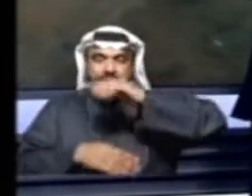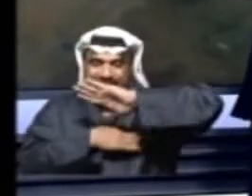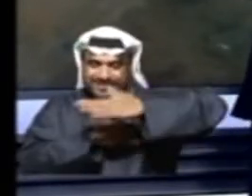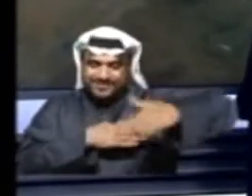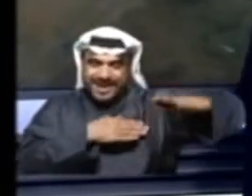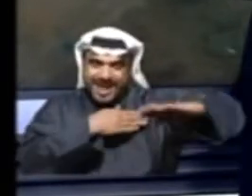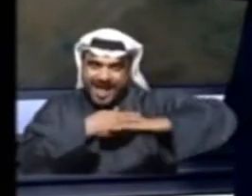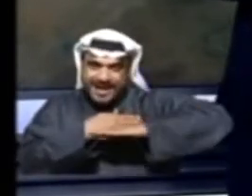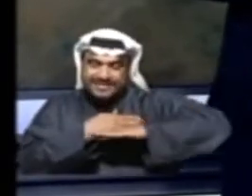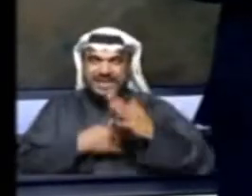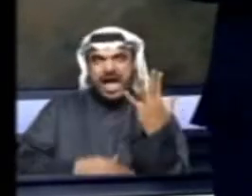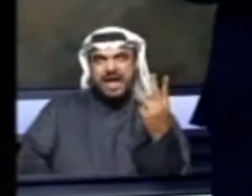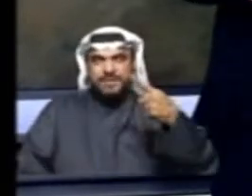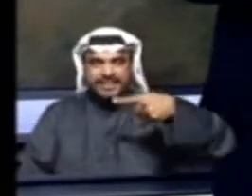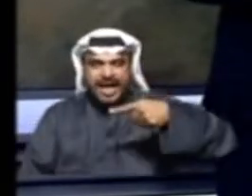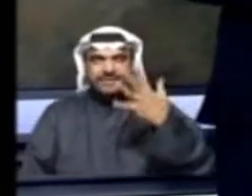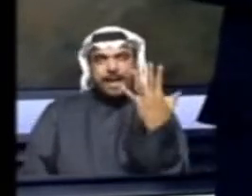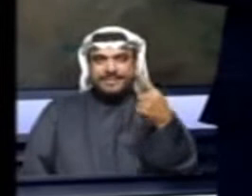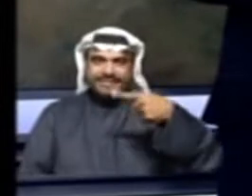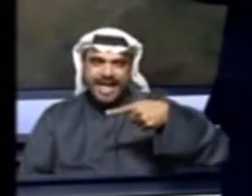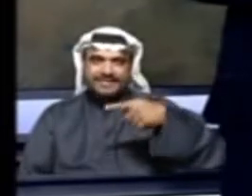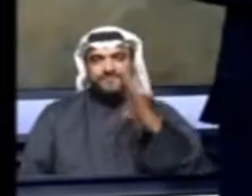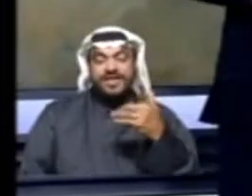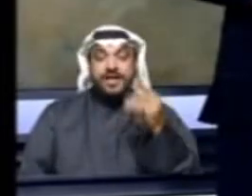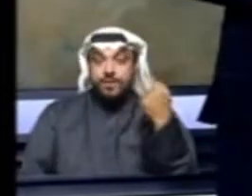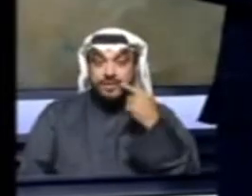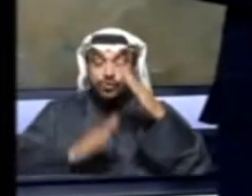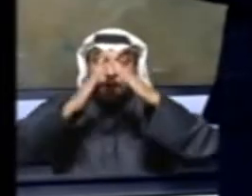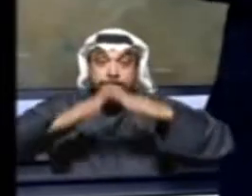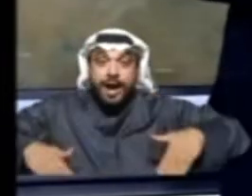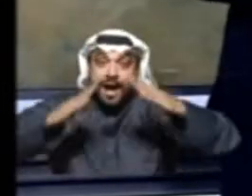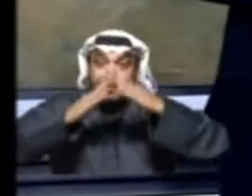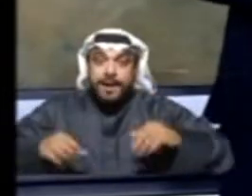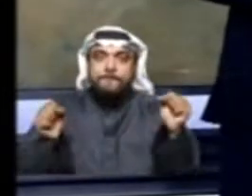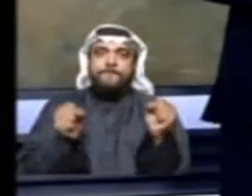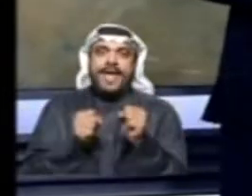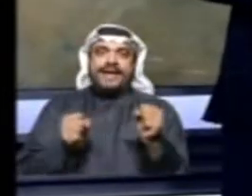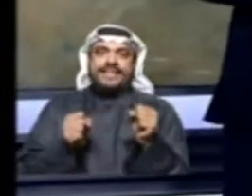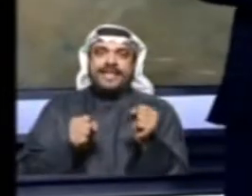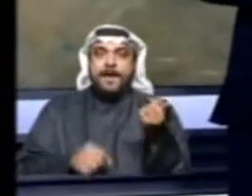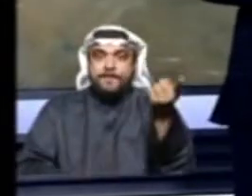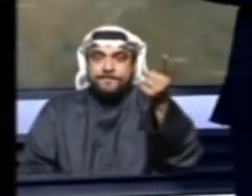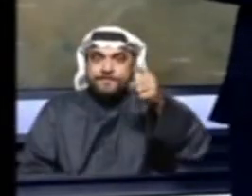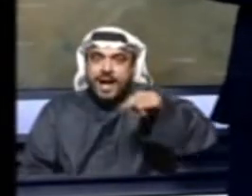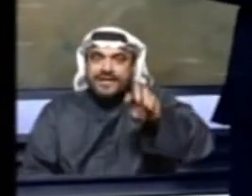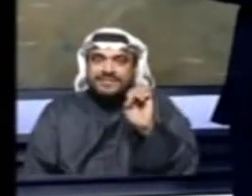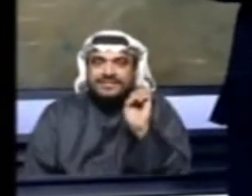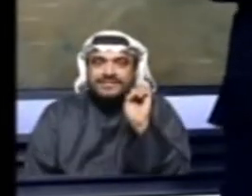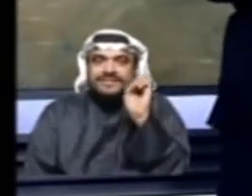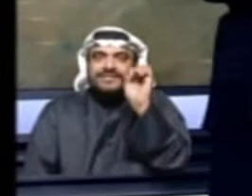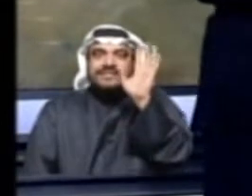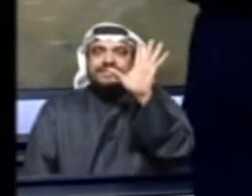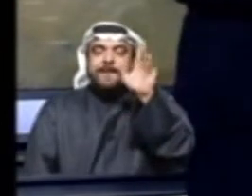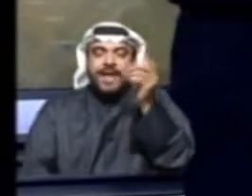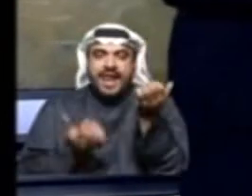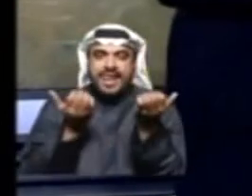14 إلى 15 درجة مئوية، وحول هذه المعدلات على أغلب المناطق البرية. مع دخول ساعات الصباح الأولى من يوم الغد